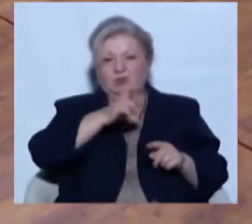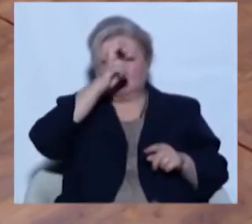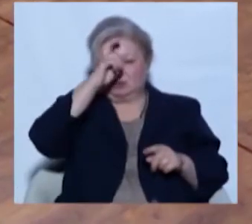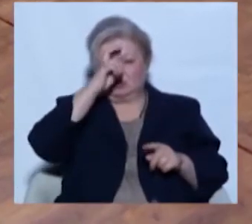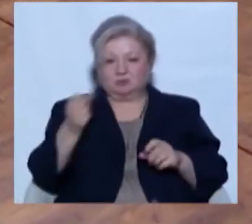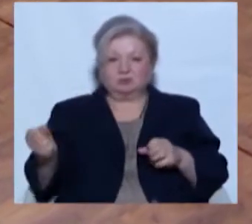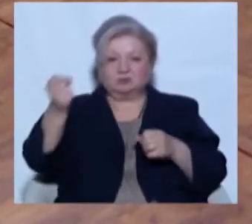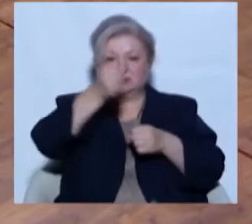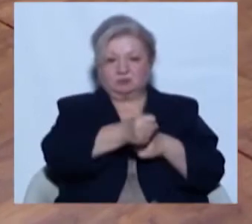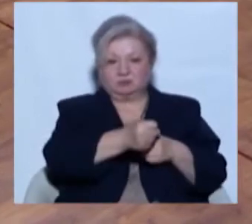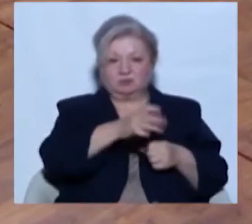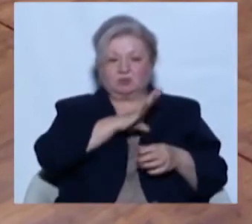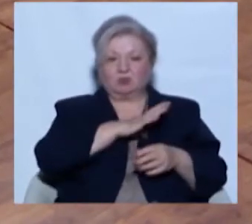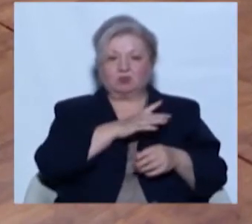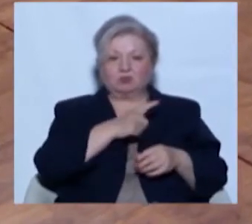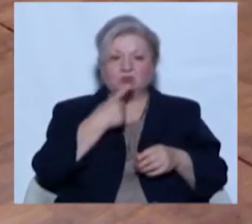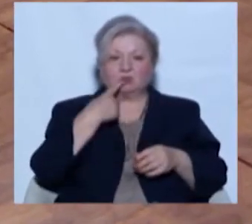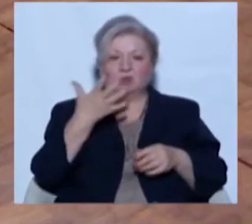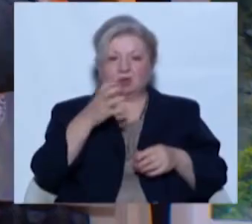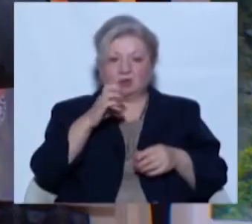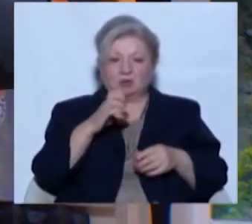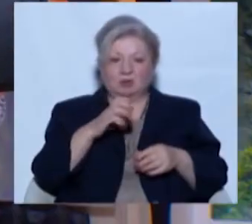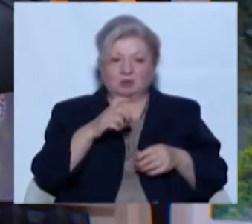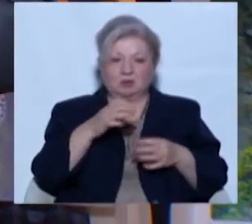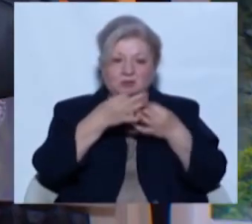სათავეში მოვიდა ეროვნული ხსნის